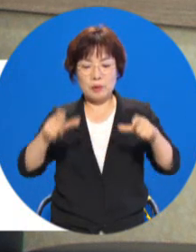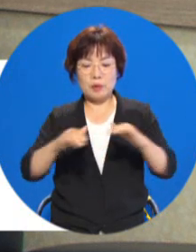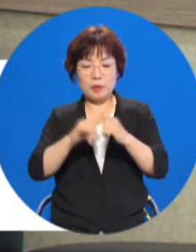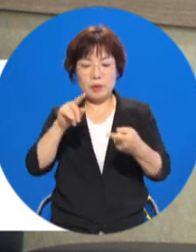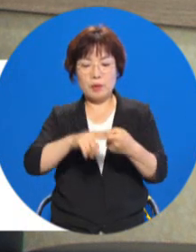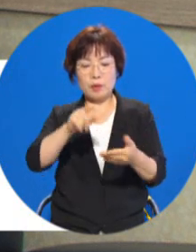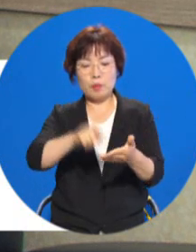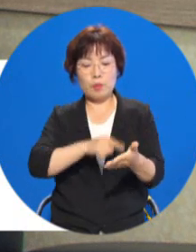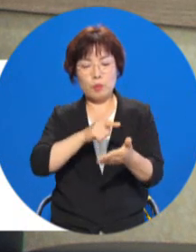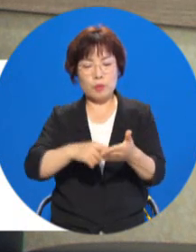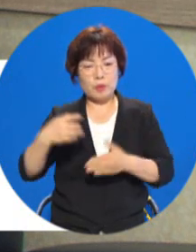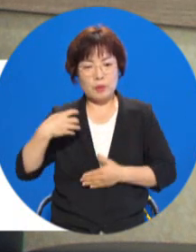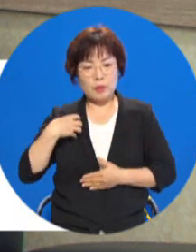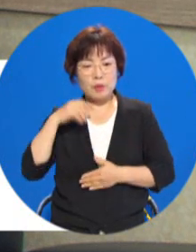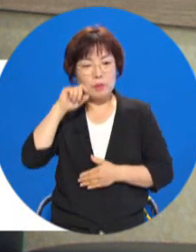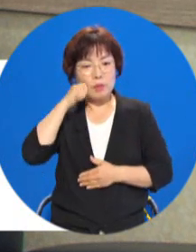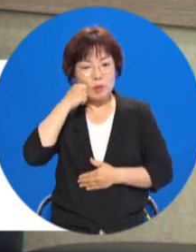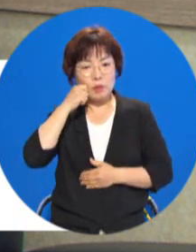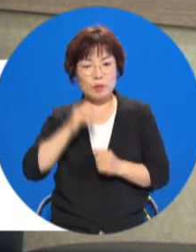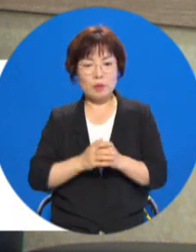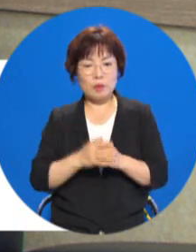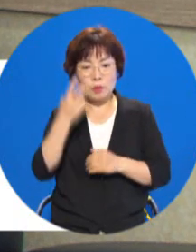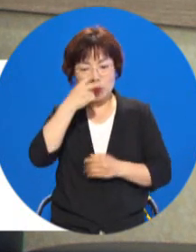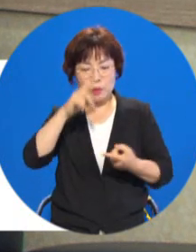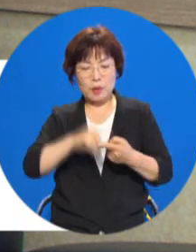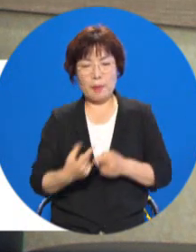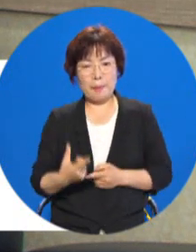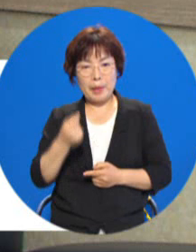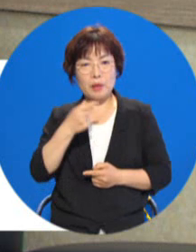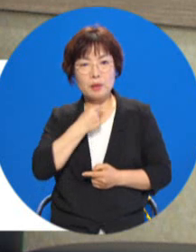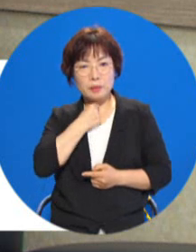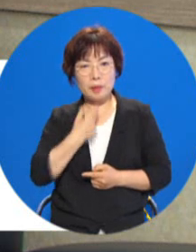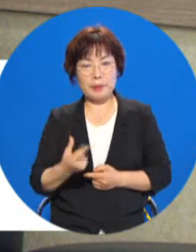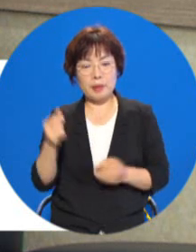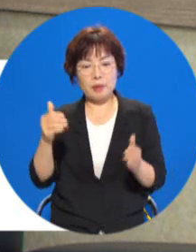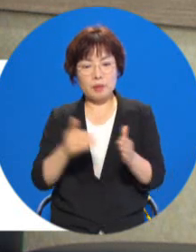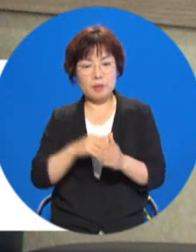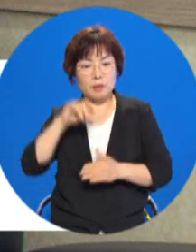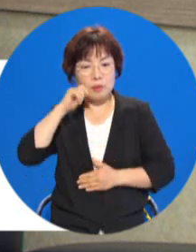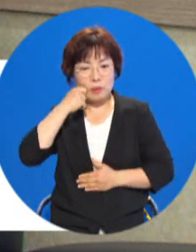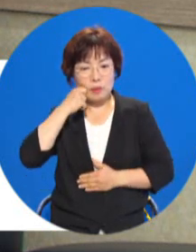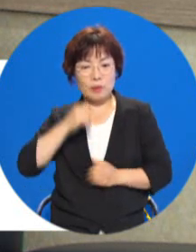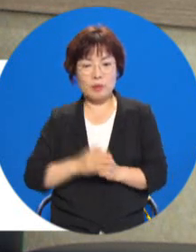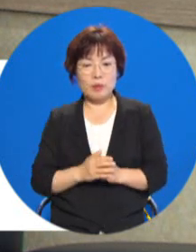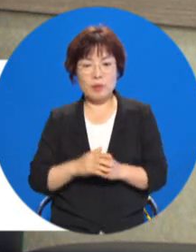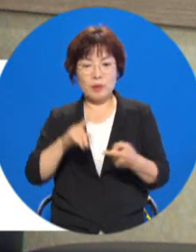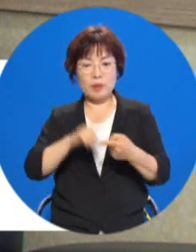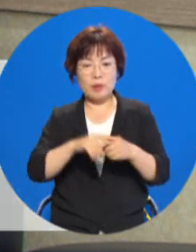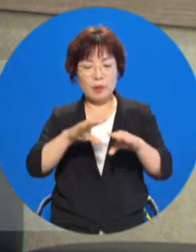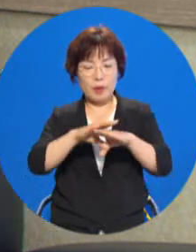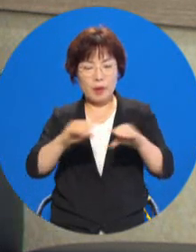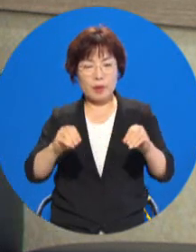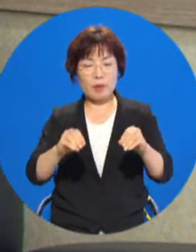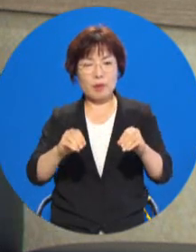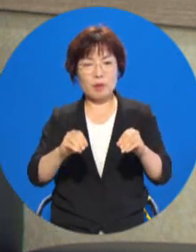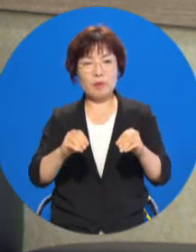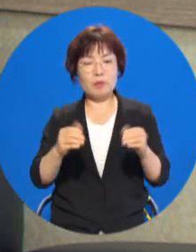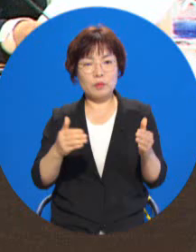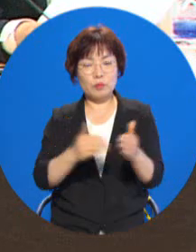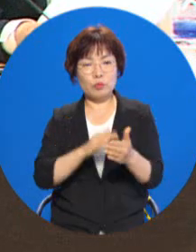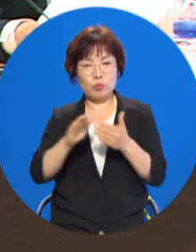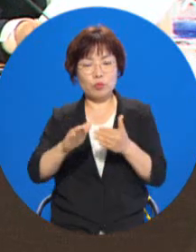대한 책임을 질 수는 없잖아요. 수사라는 것이 뭐 빨리 하고 싶다고 해서 빨리 되는 것은 아니겠지만은 이 부분이 정리가